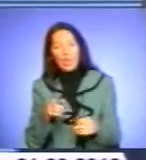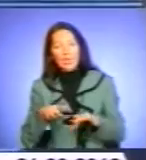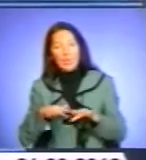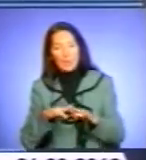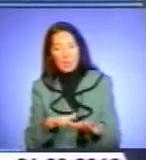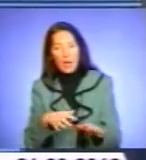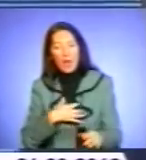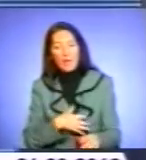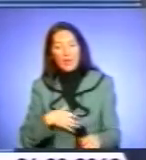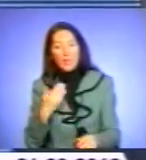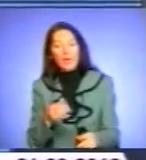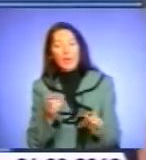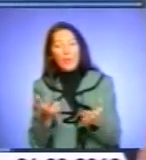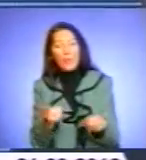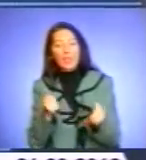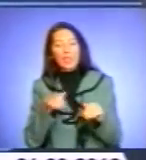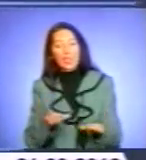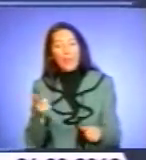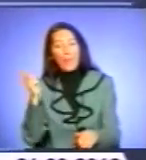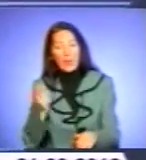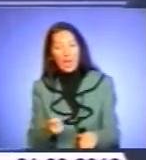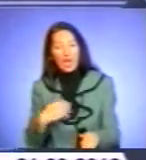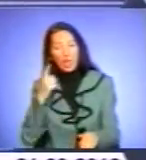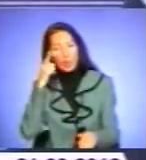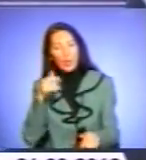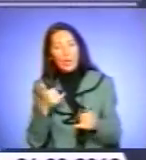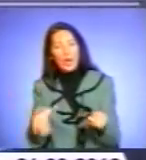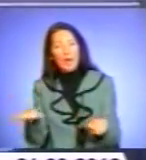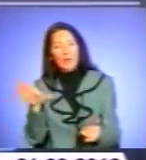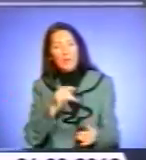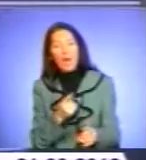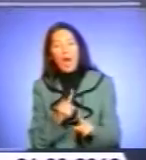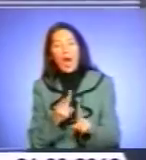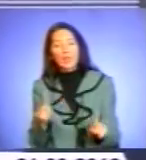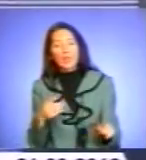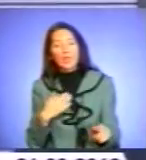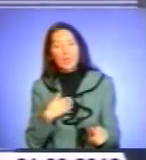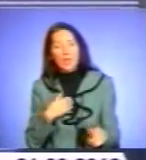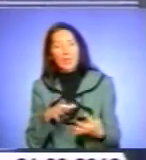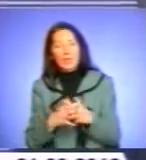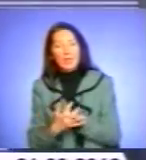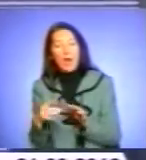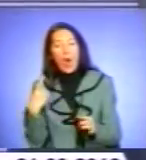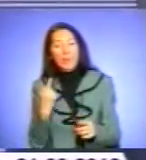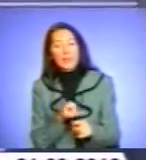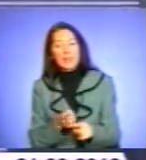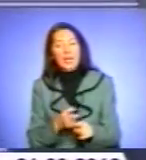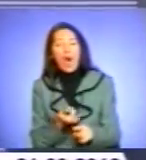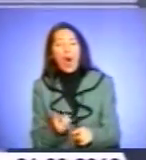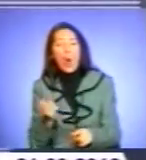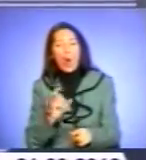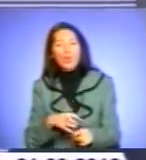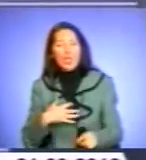решение и приехали, потому что я думаю, что для всех и для... особенно нашего села и для области это очень важное событие, чтобы